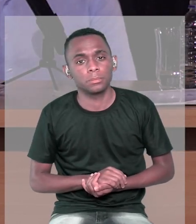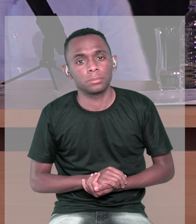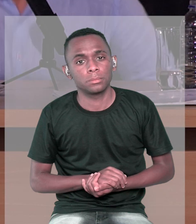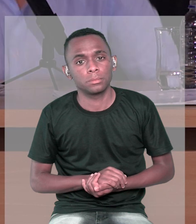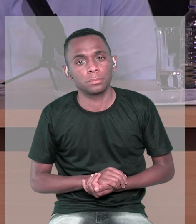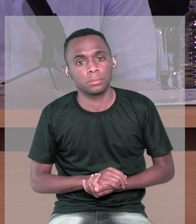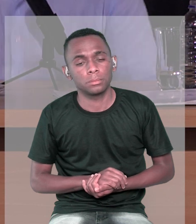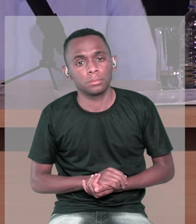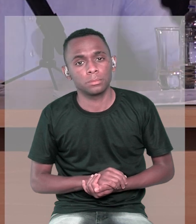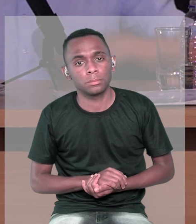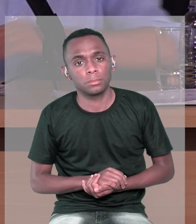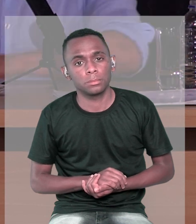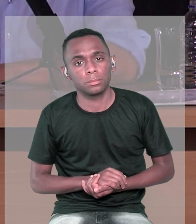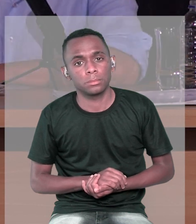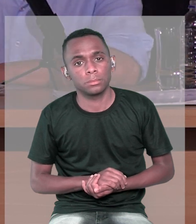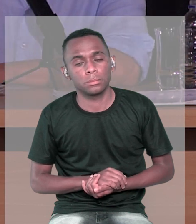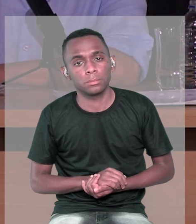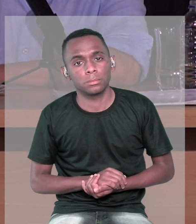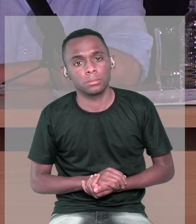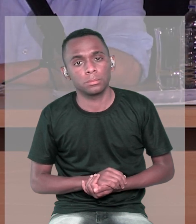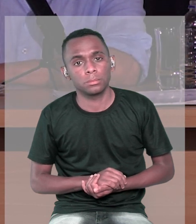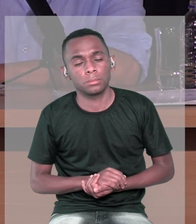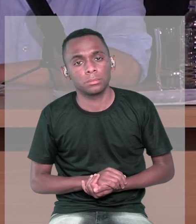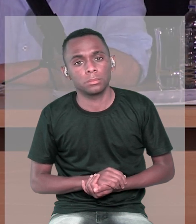Alors, ce qui effectivement,